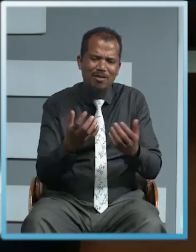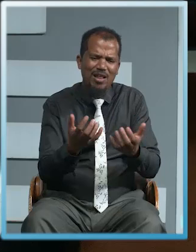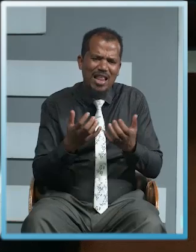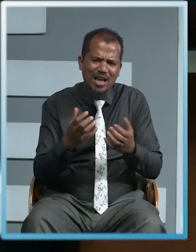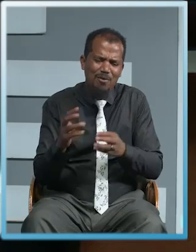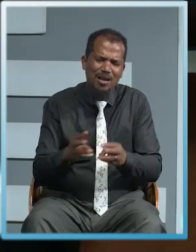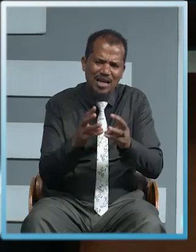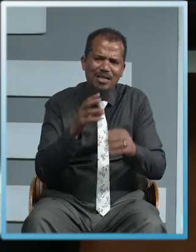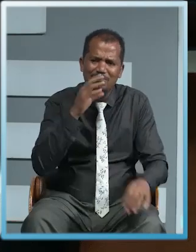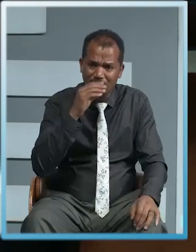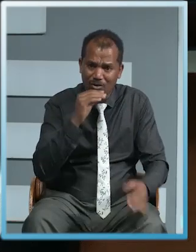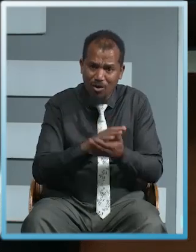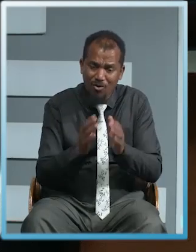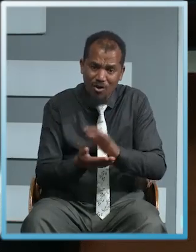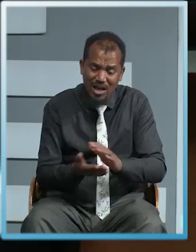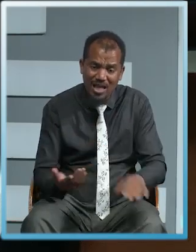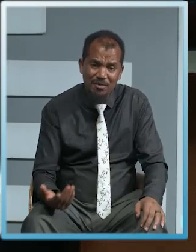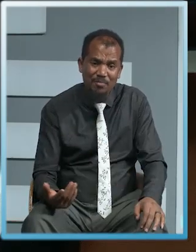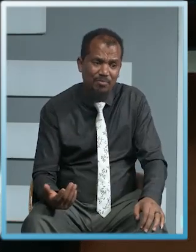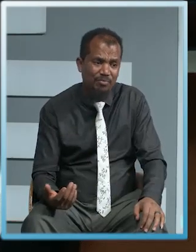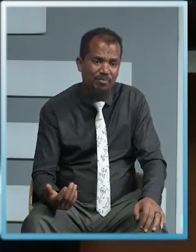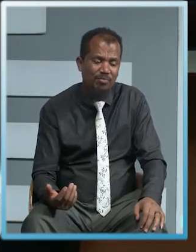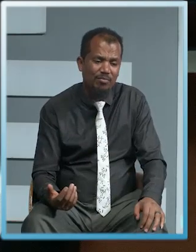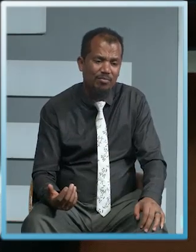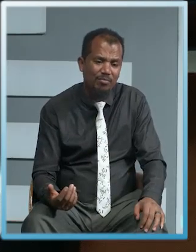መልኩ ልናነሳው ምንችል ከሆነ እኔ ጥሪ ማረገው